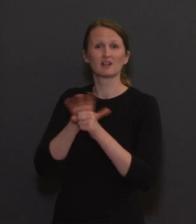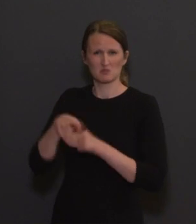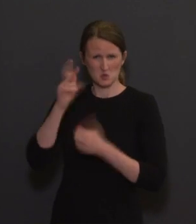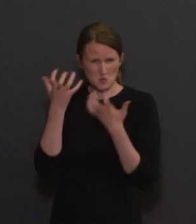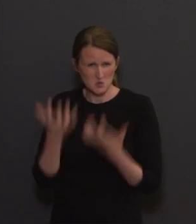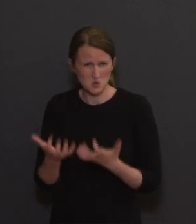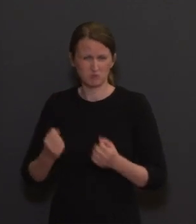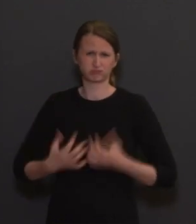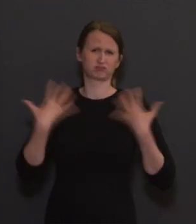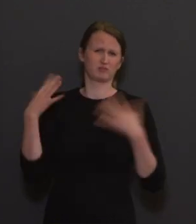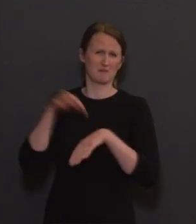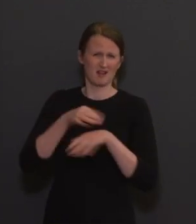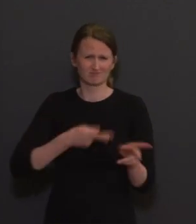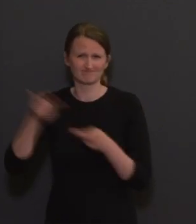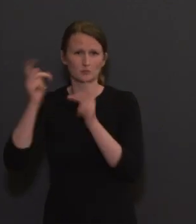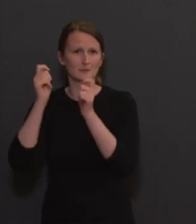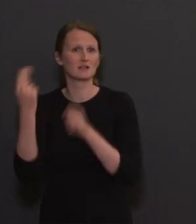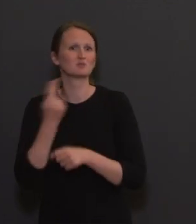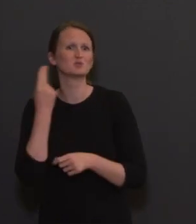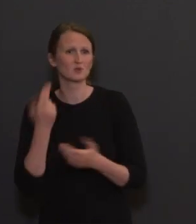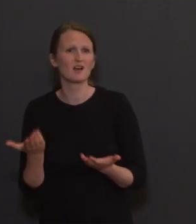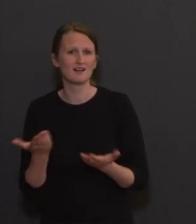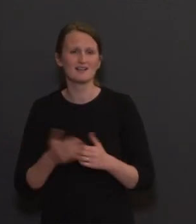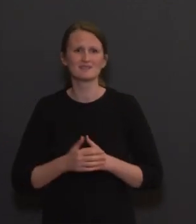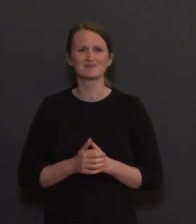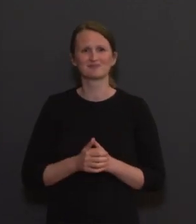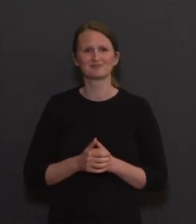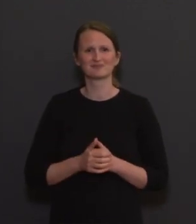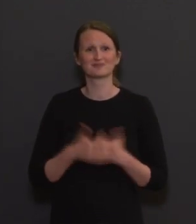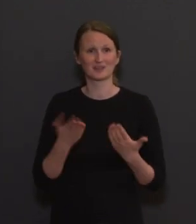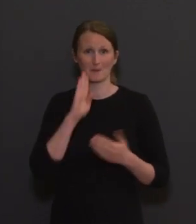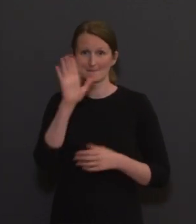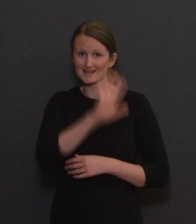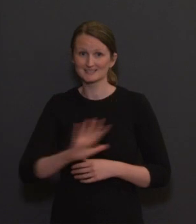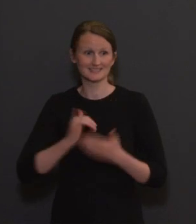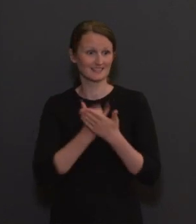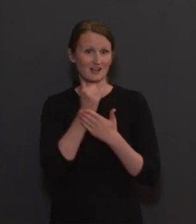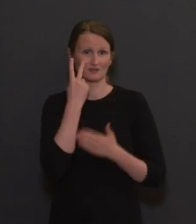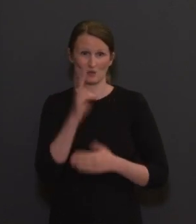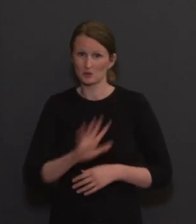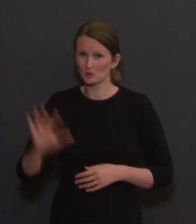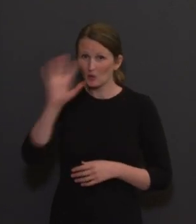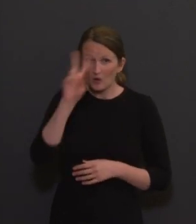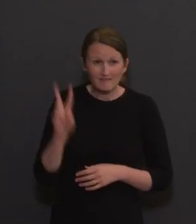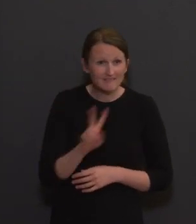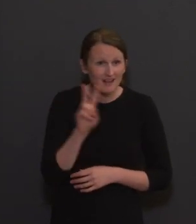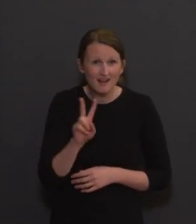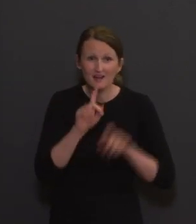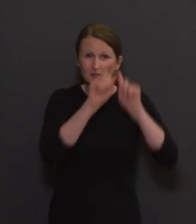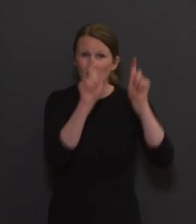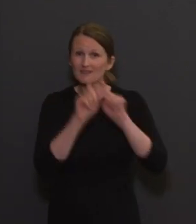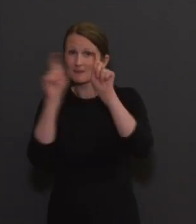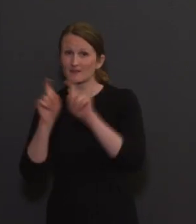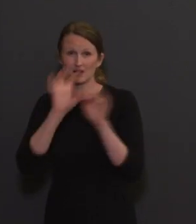voit la carte de la Belgique, on voit qu'elle est entièrement en vert, avec des diminutions dans toutes les provinces, assez spectaculaires